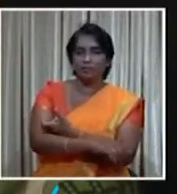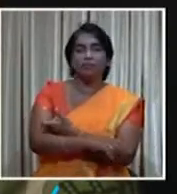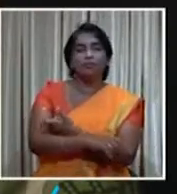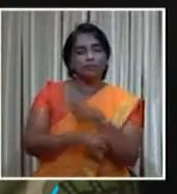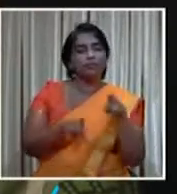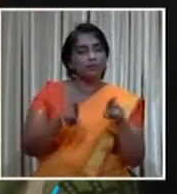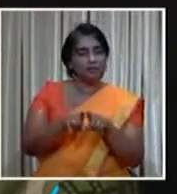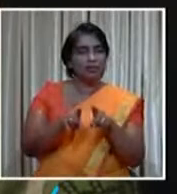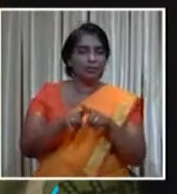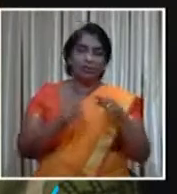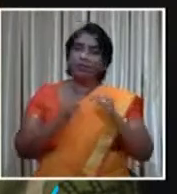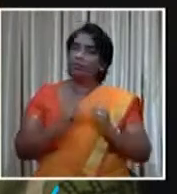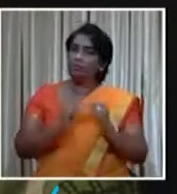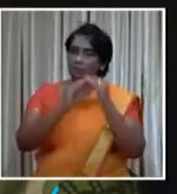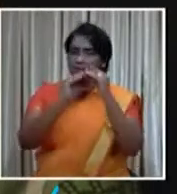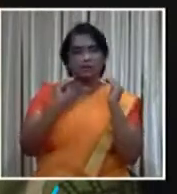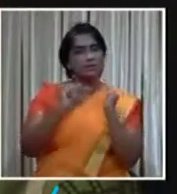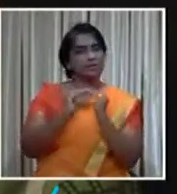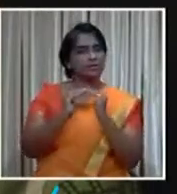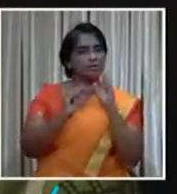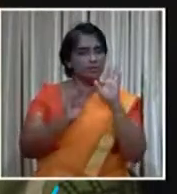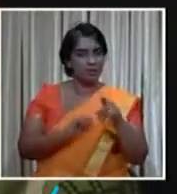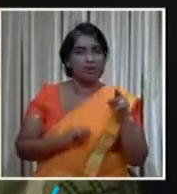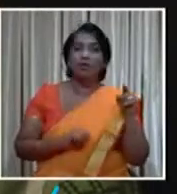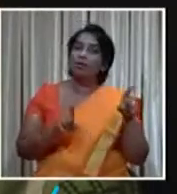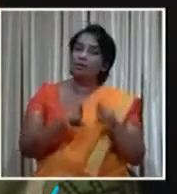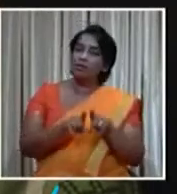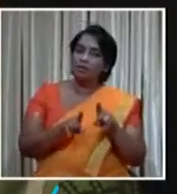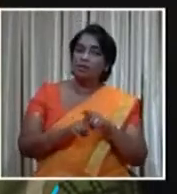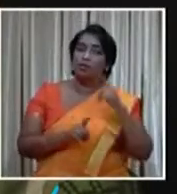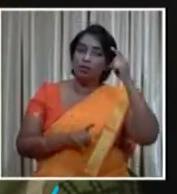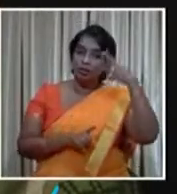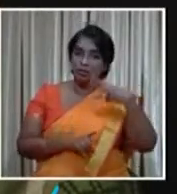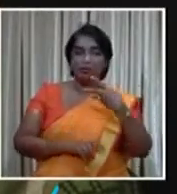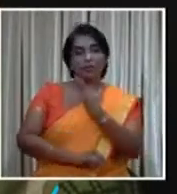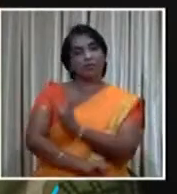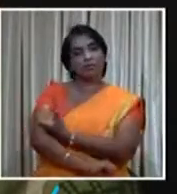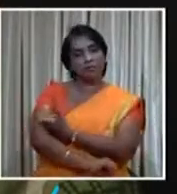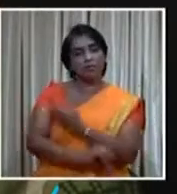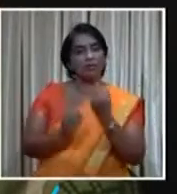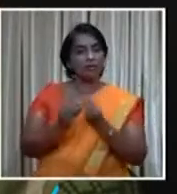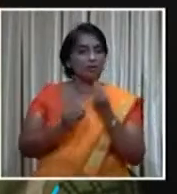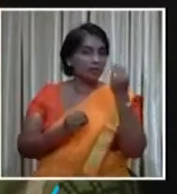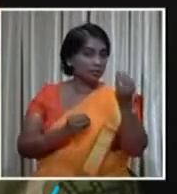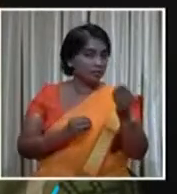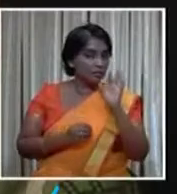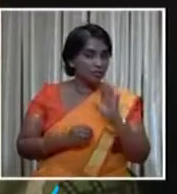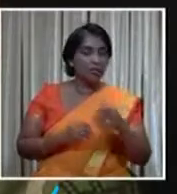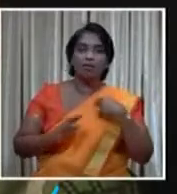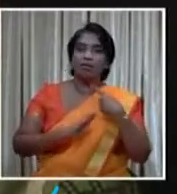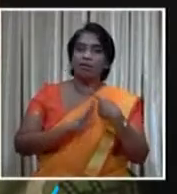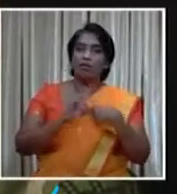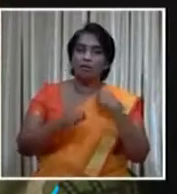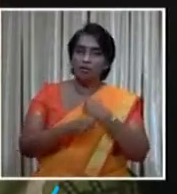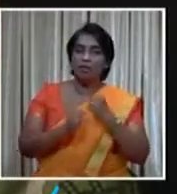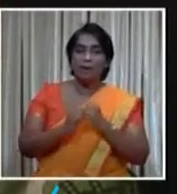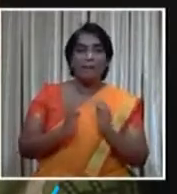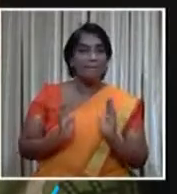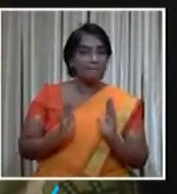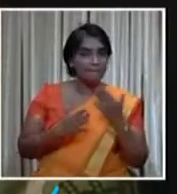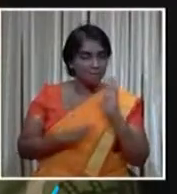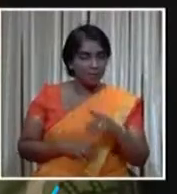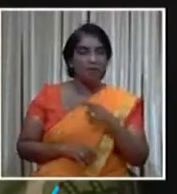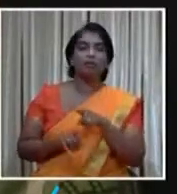එන්නත් කරණයේ ප්‍රගතියට සමාන තත්ත්වයක්. එවගේම තුන්වන එන්නත් මාත්‍රාව ලබා දීමද අපරජය ආරම්භ කර තිබෙන